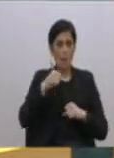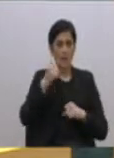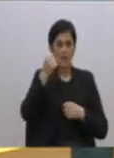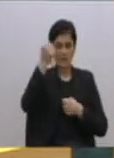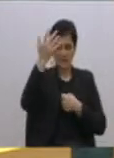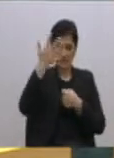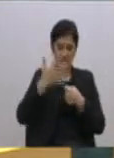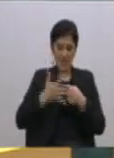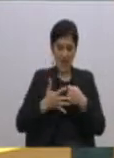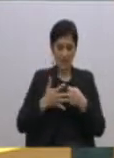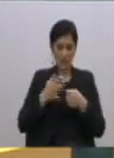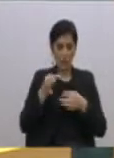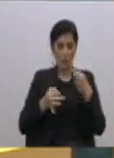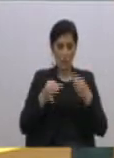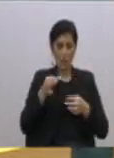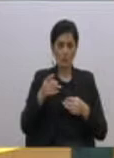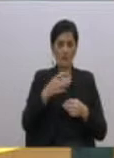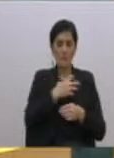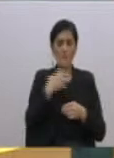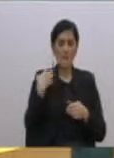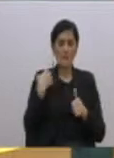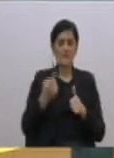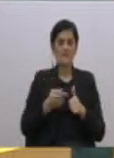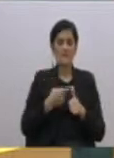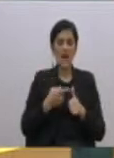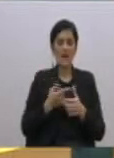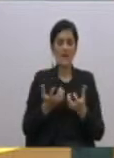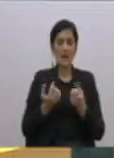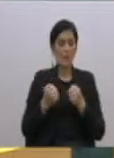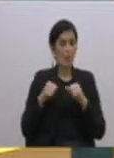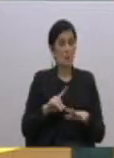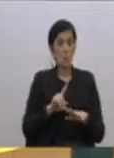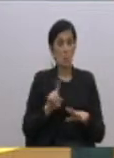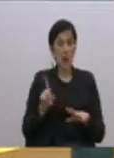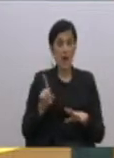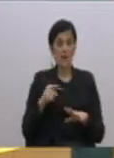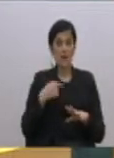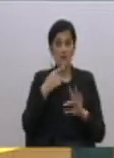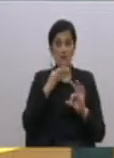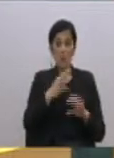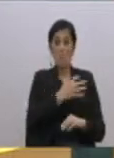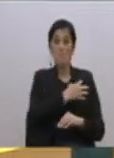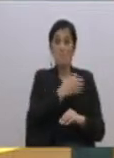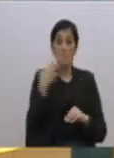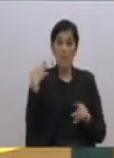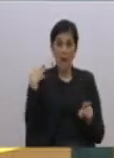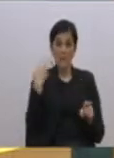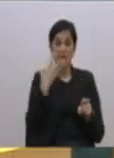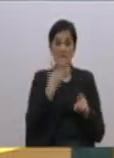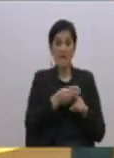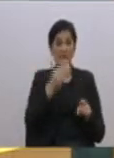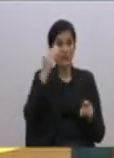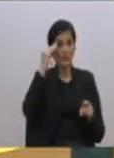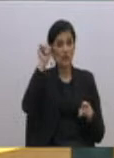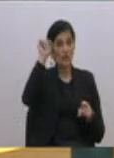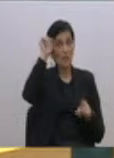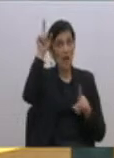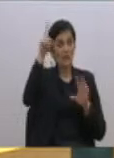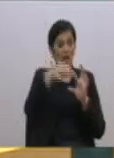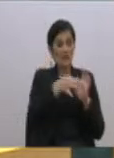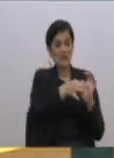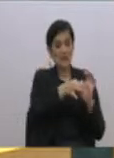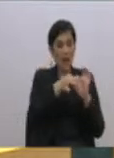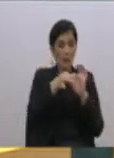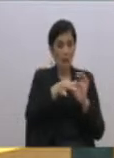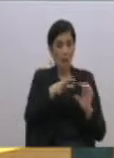ცენტრალიზებულად მეფის სახელით ღებულობენ გადაწყვეტილებას. მაგრამ როგორც მეფეც თავისი შინაარსით ღმერთთან იყო დამოკიდებული, ამიტომ ეს